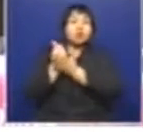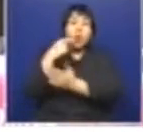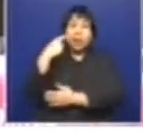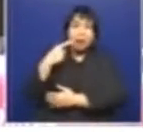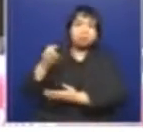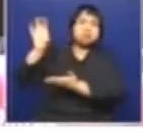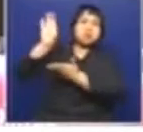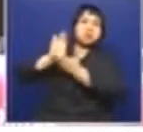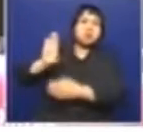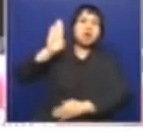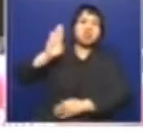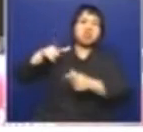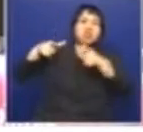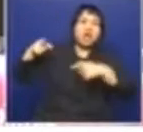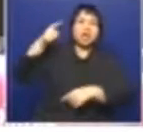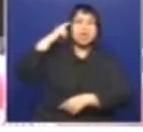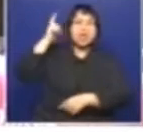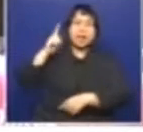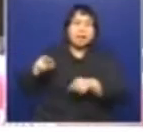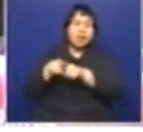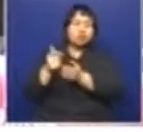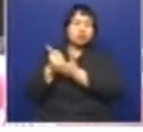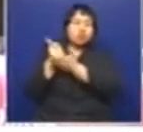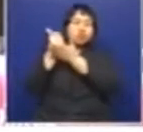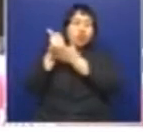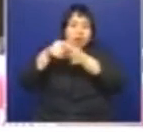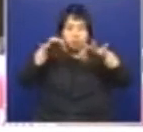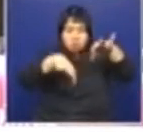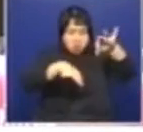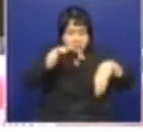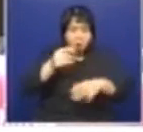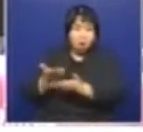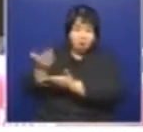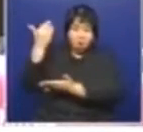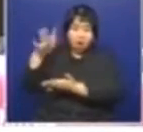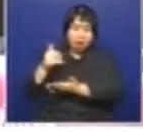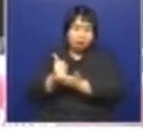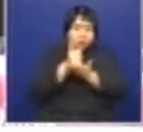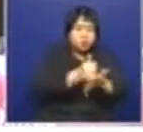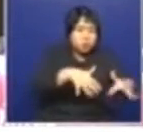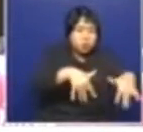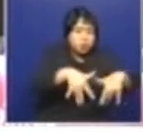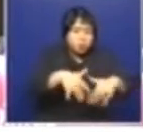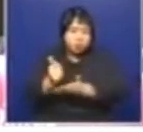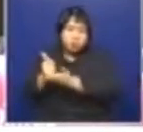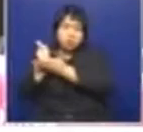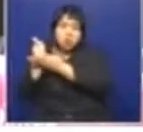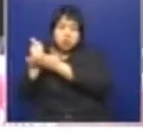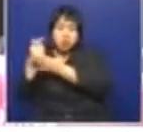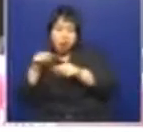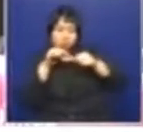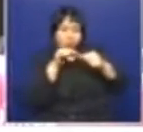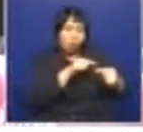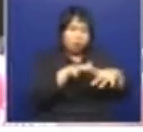คทุนใหญ่หวังว่าจะเป็นทฤษฎีน้ำหยดข้างบนรวยแล้วหยดลงมาช่วยคนจนลดมาช่วยชาวบ้าน